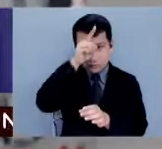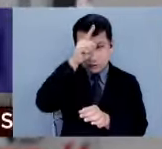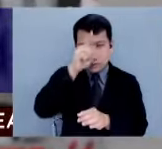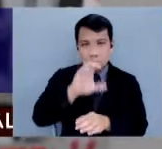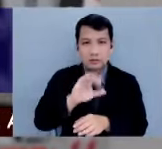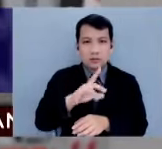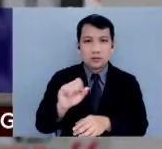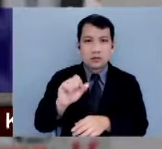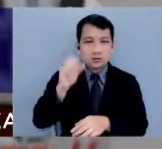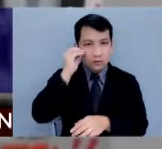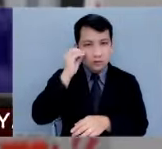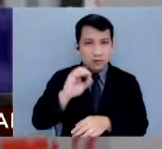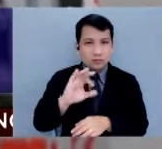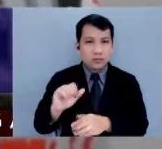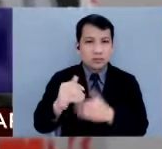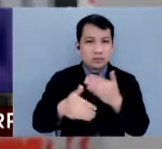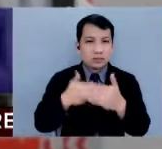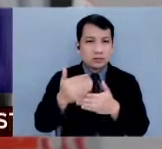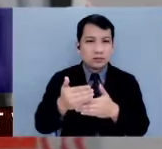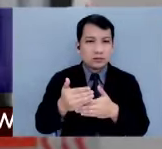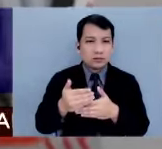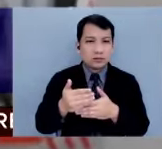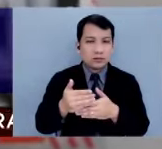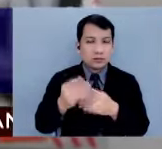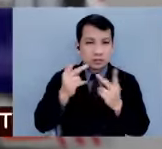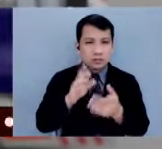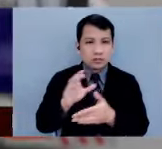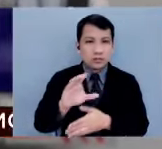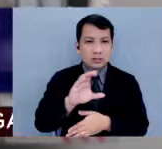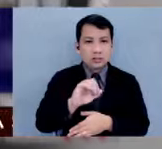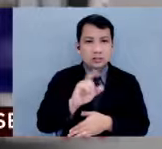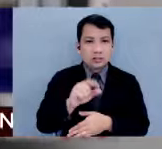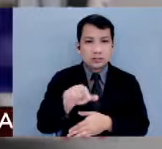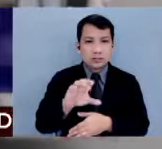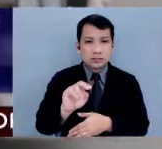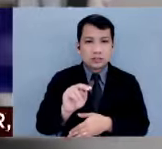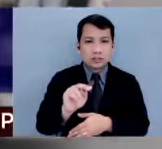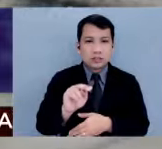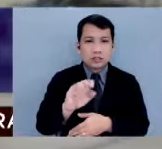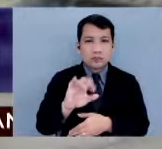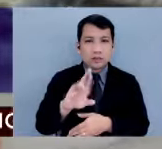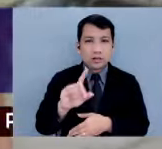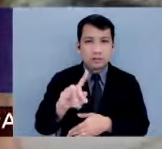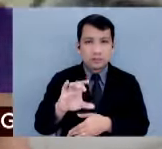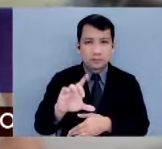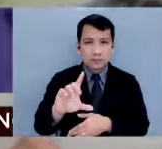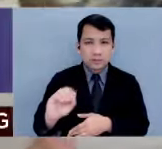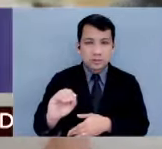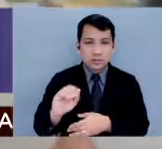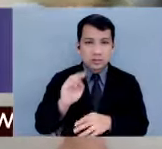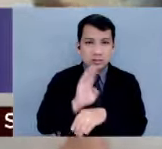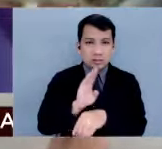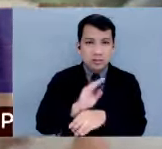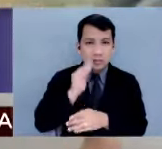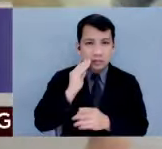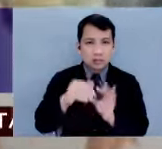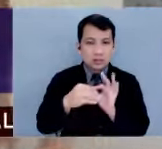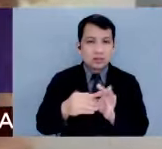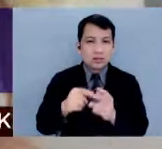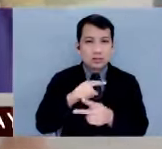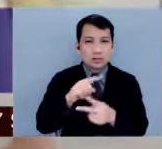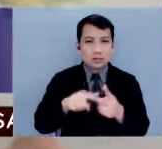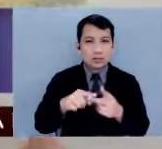Scholz. Susundan yan ang kanyang state visit sa Czech Republic. Kakausapin ng Pangulo ang mga negosyante sa dalawang bansa